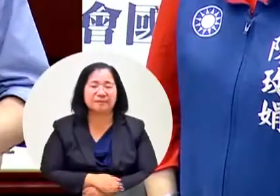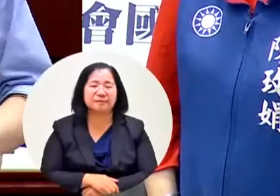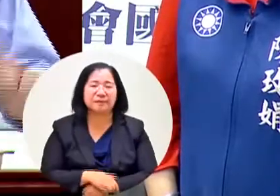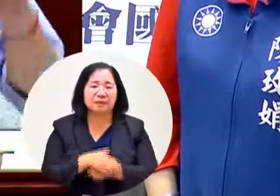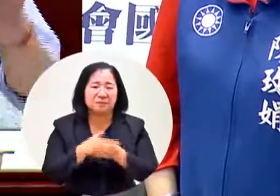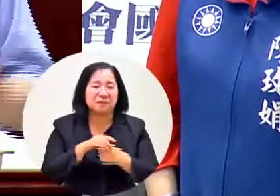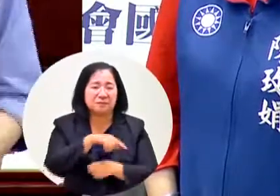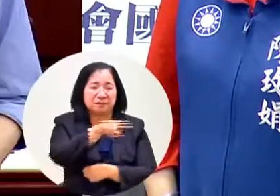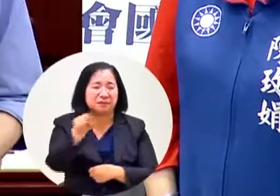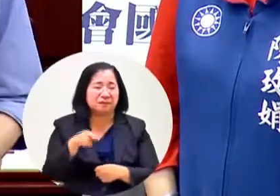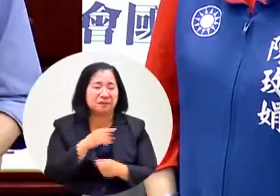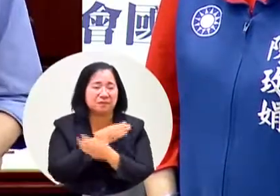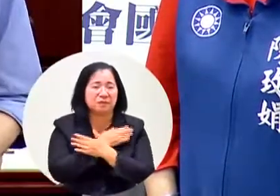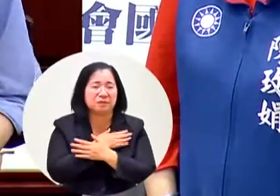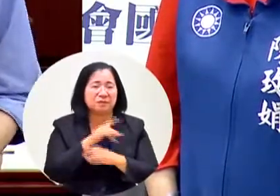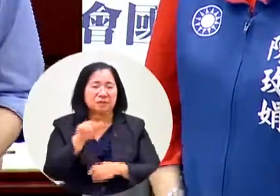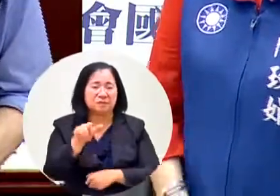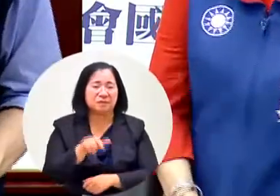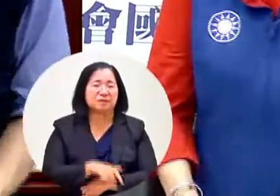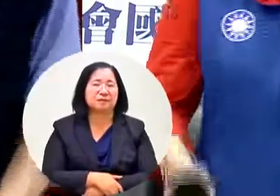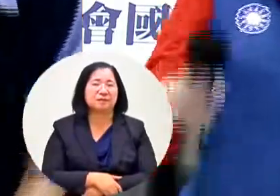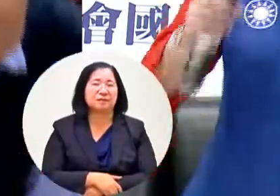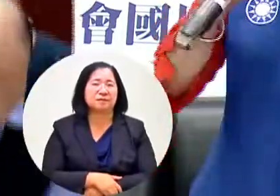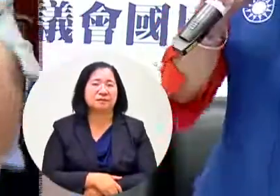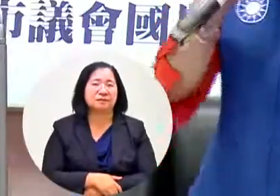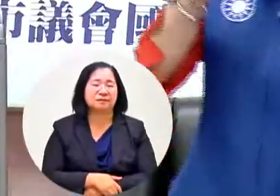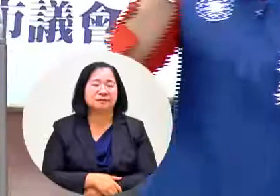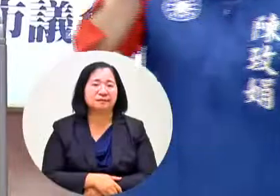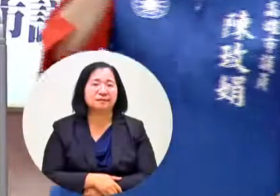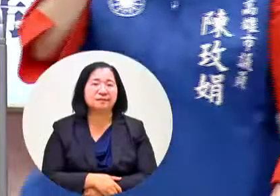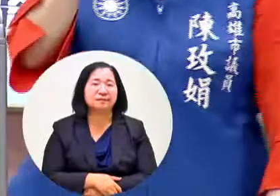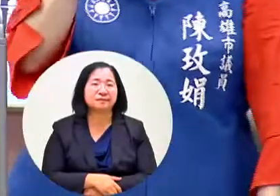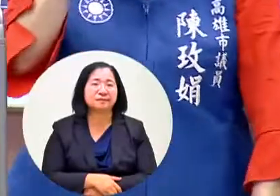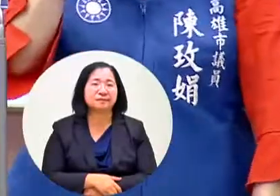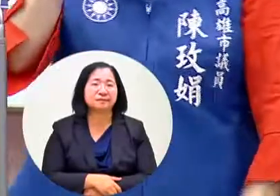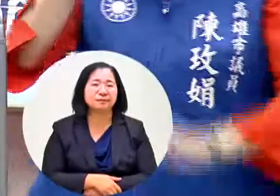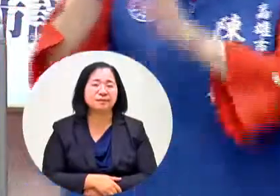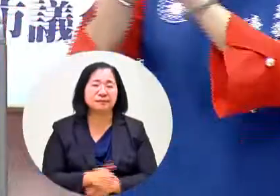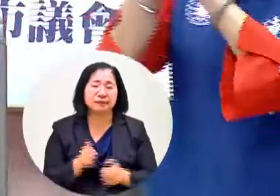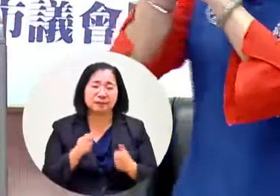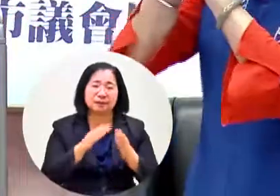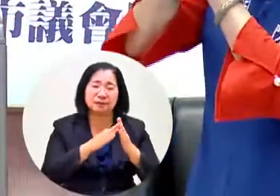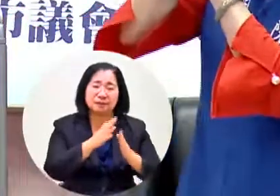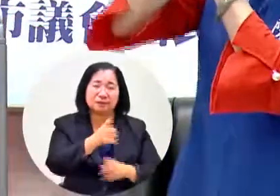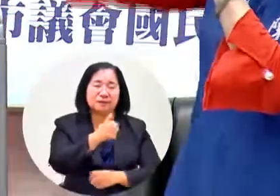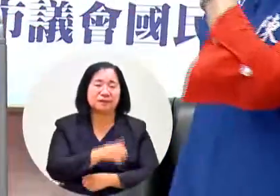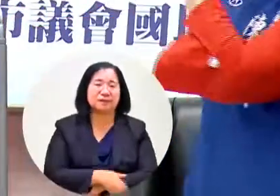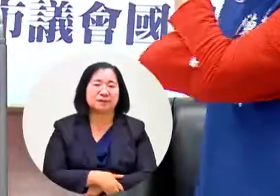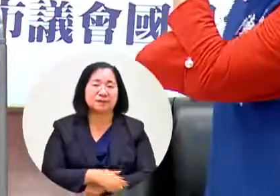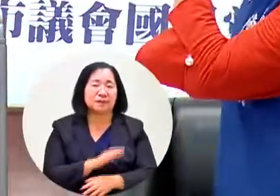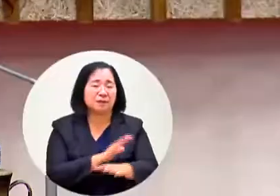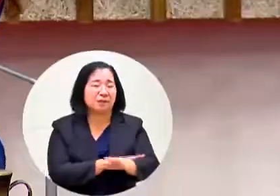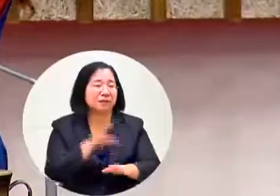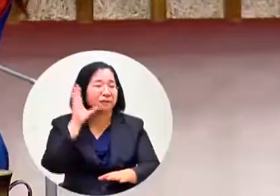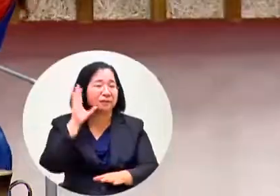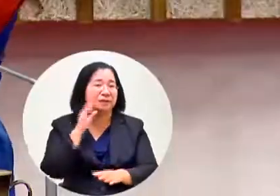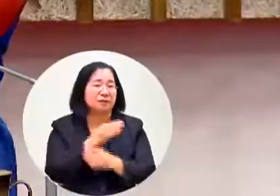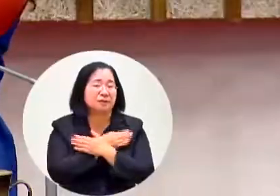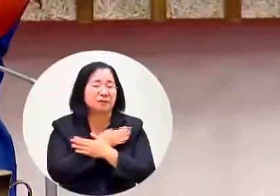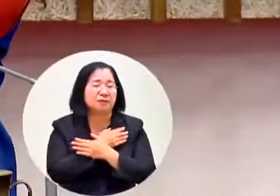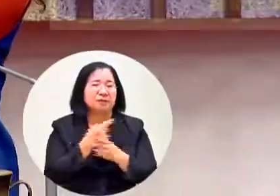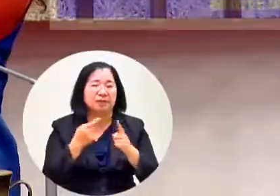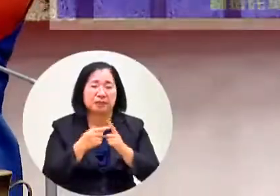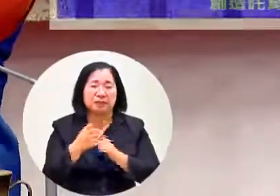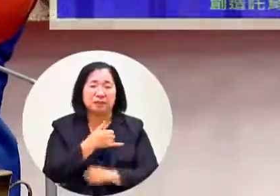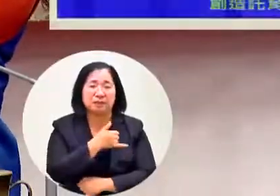够做某种程度的调整，我们市政府非常愿意去做，因为长期的低薪真的会降